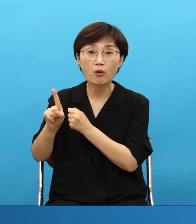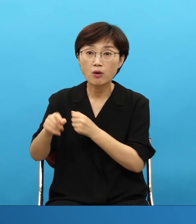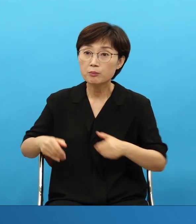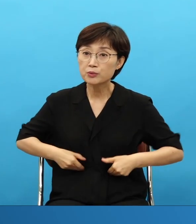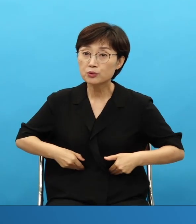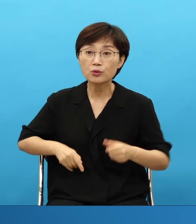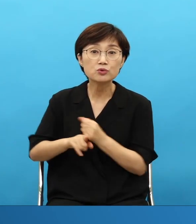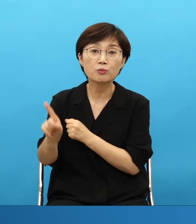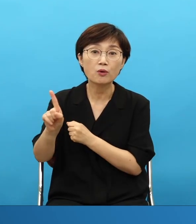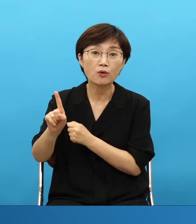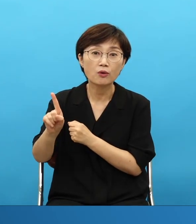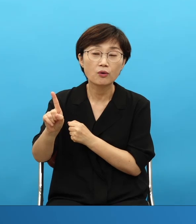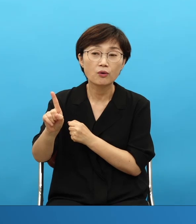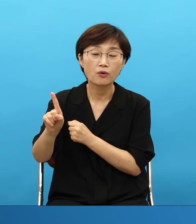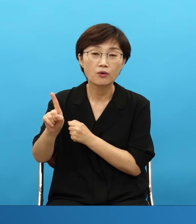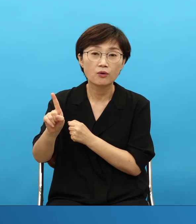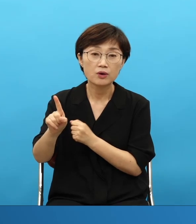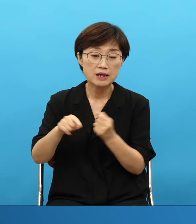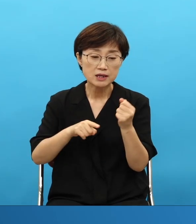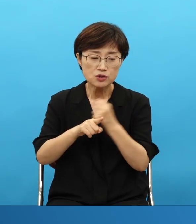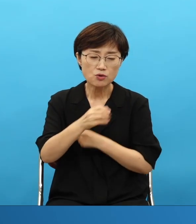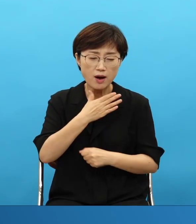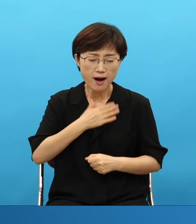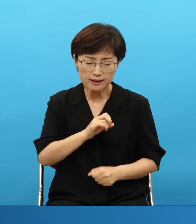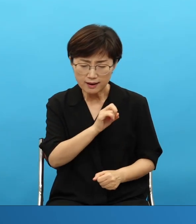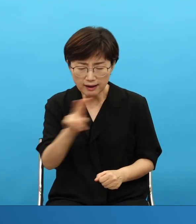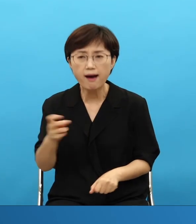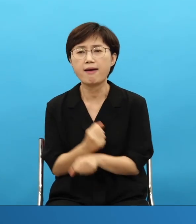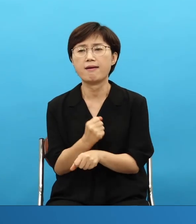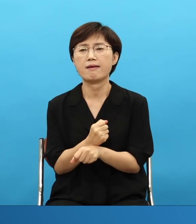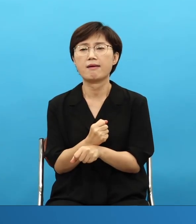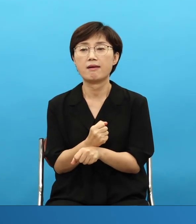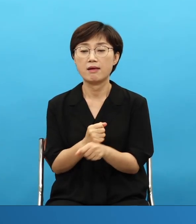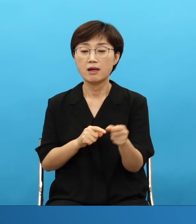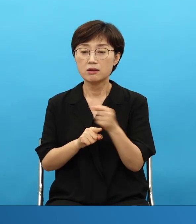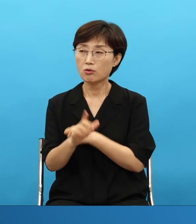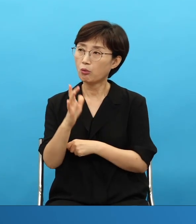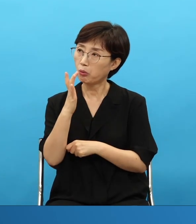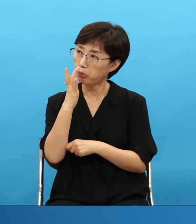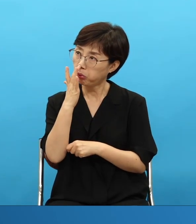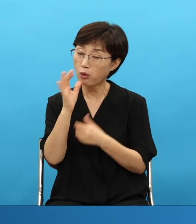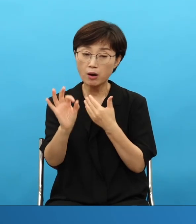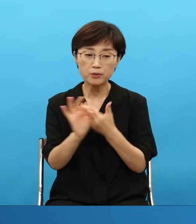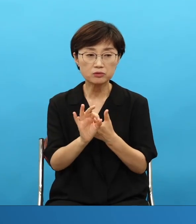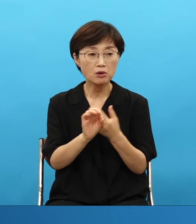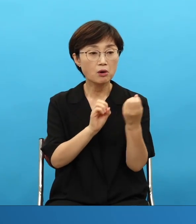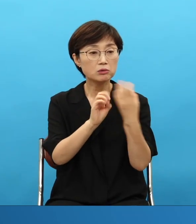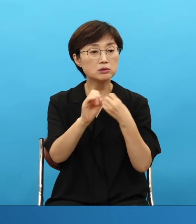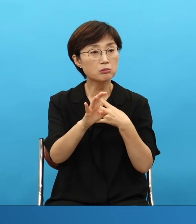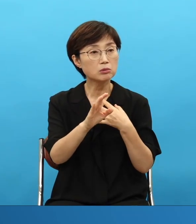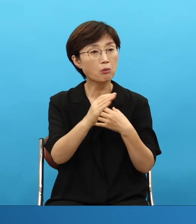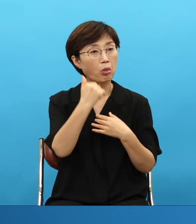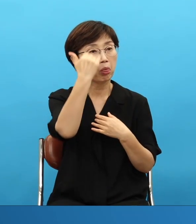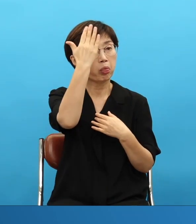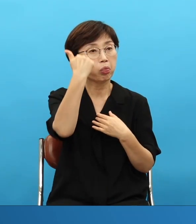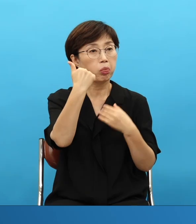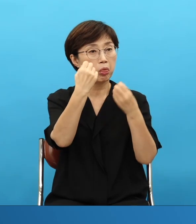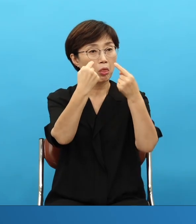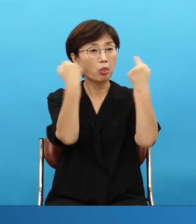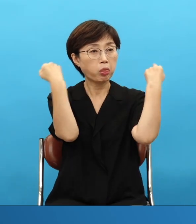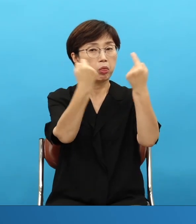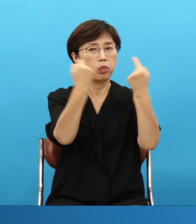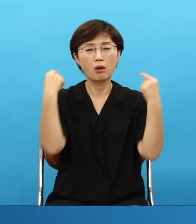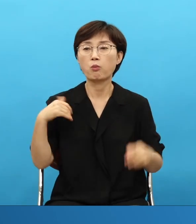the recreation of the world. 이유를 알아야 되는 겁니다. 이유 모르는 데는 응답이 와도 모릅니다. If you don't know the reason, if the answers come, you don't even know why